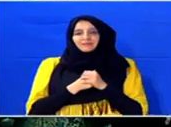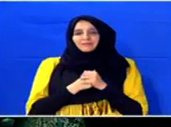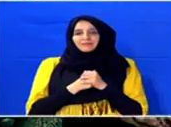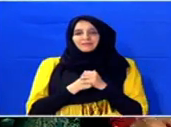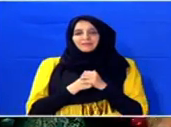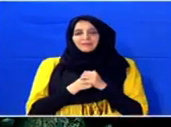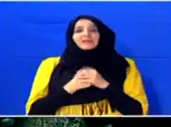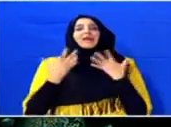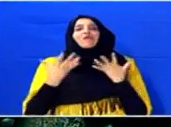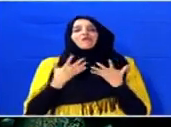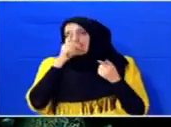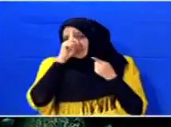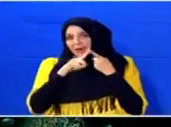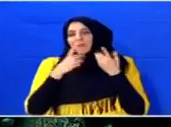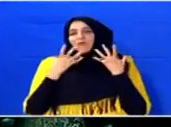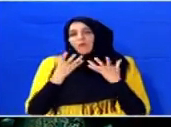حبي